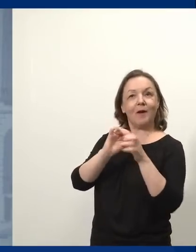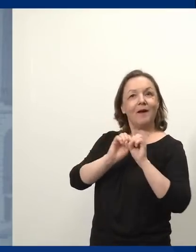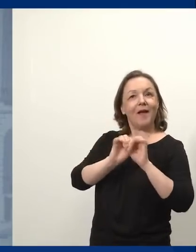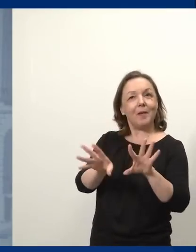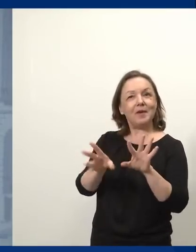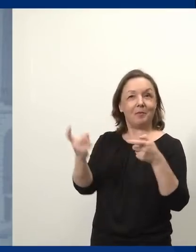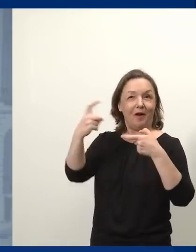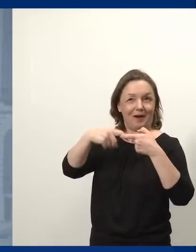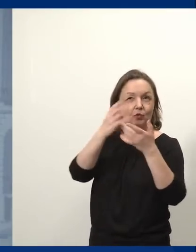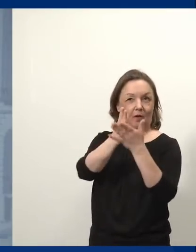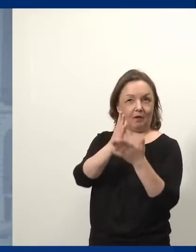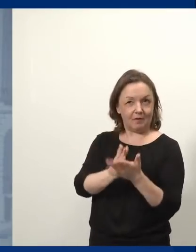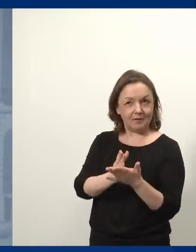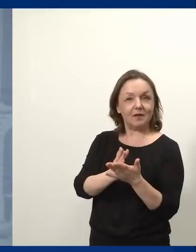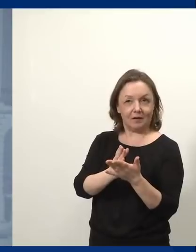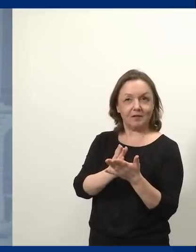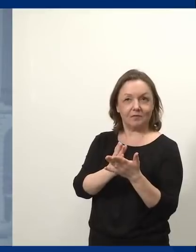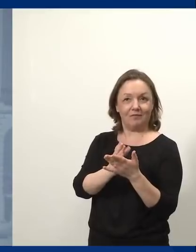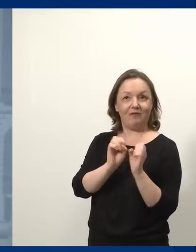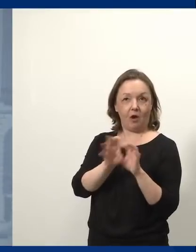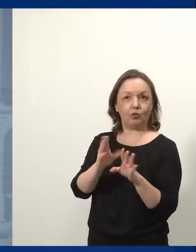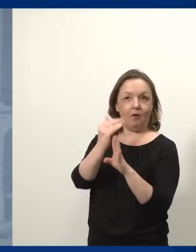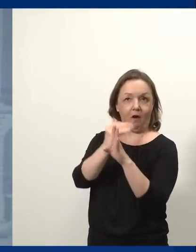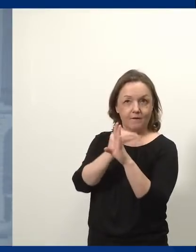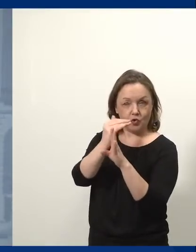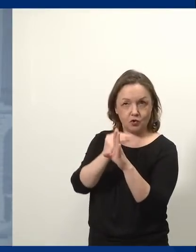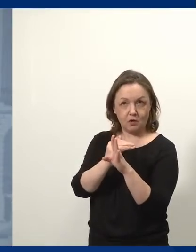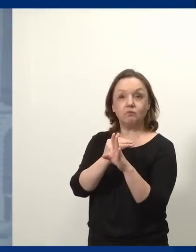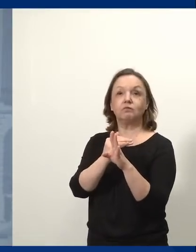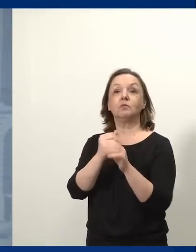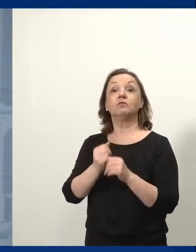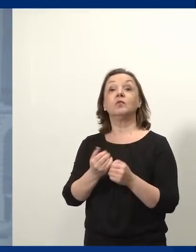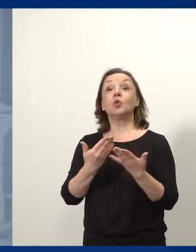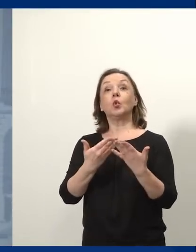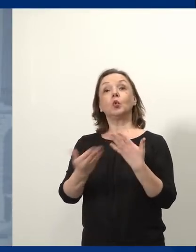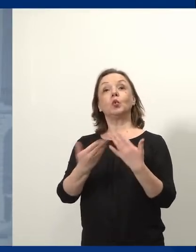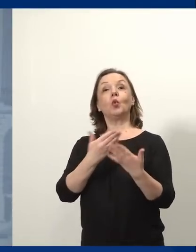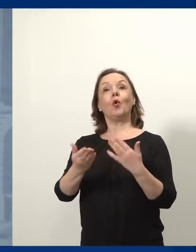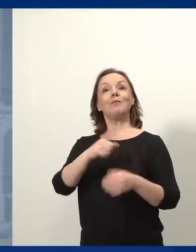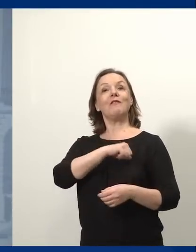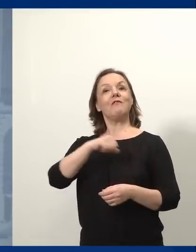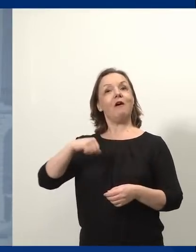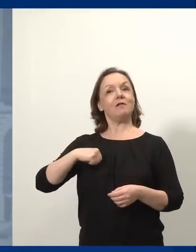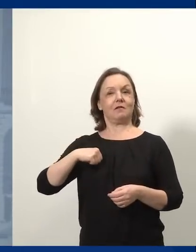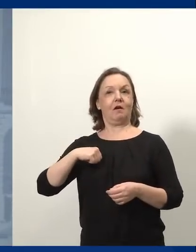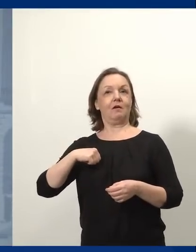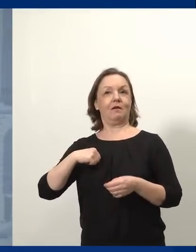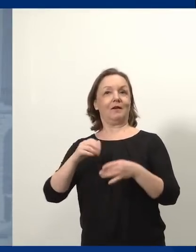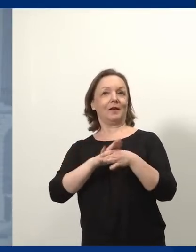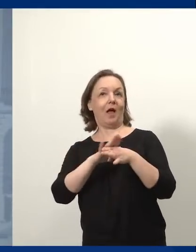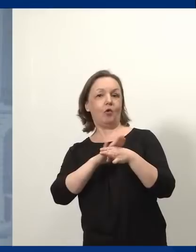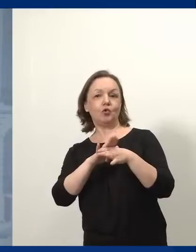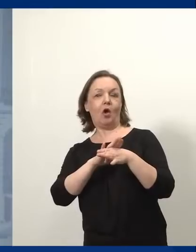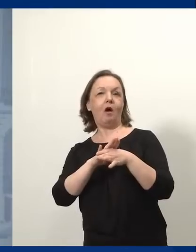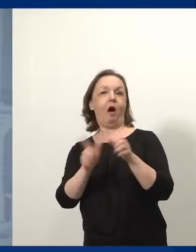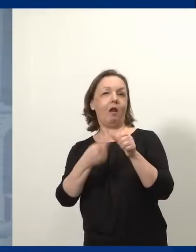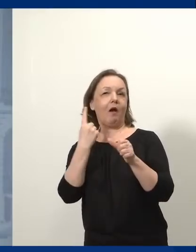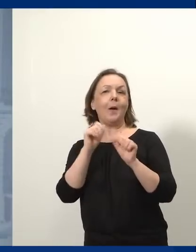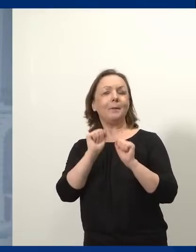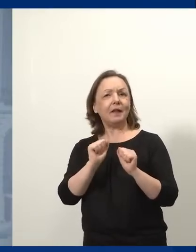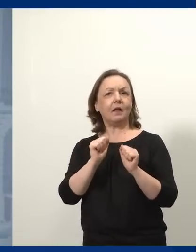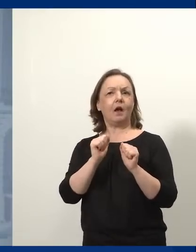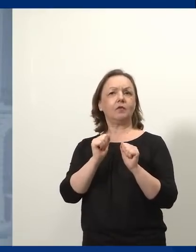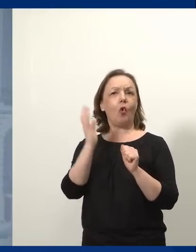liittyvät tekijät, ja tätä arviointia para-aikaa tehdään, mutta näiden toimivaltuuksien käytön pitäisi olla välttämätöntä ja oikeasuhtaista, ja